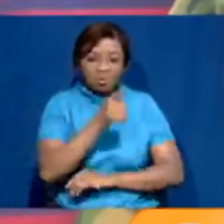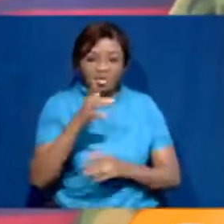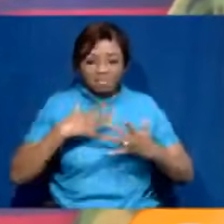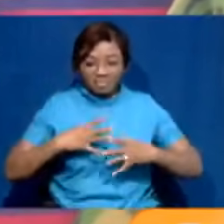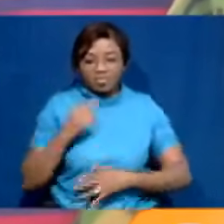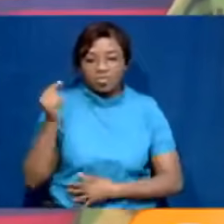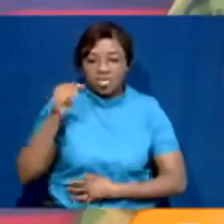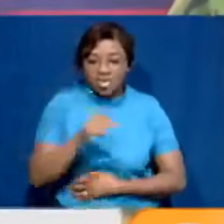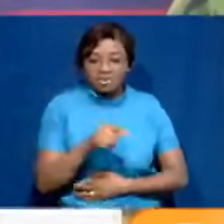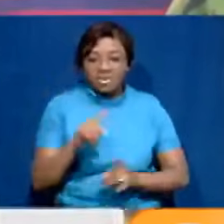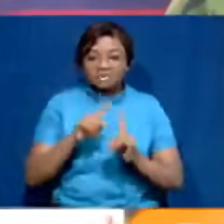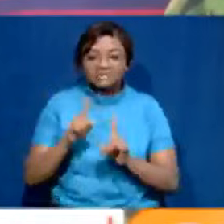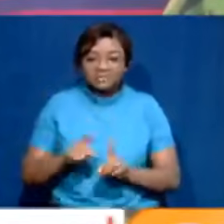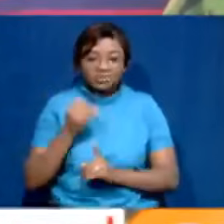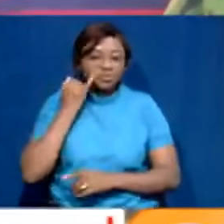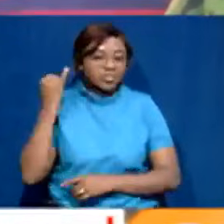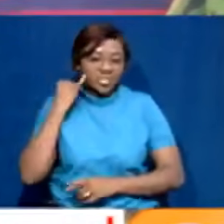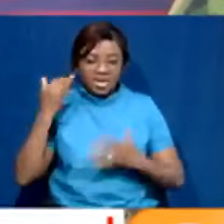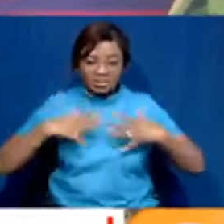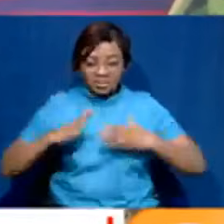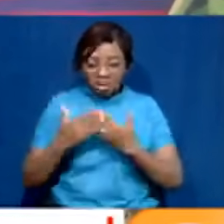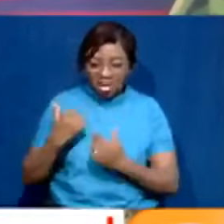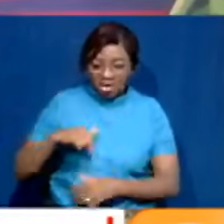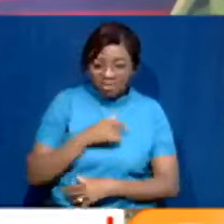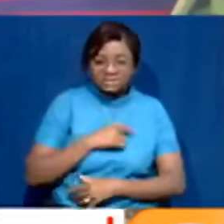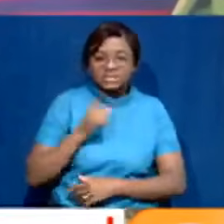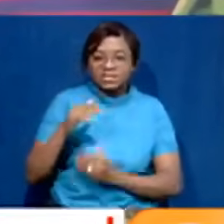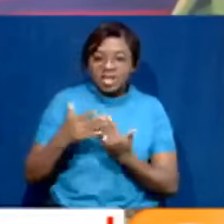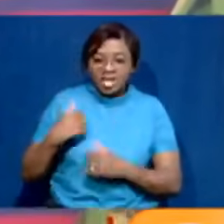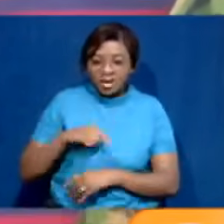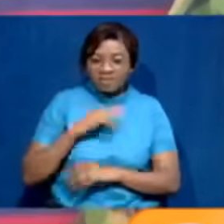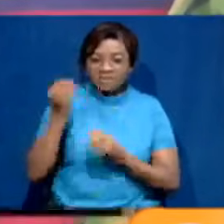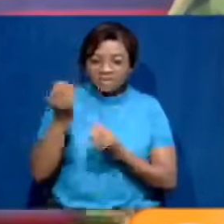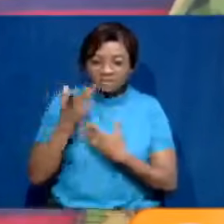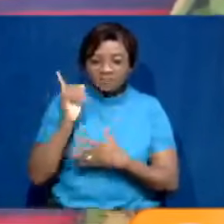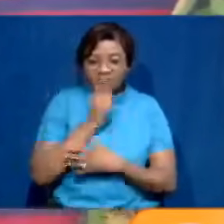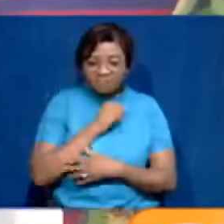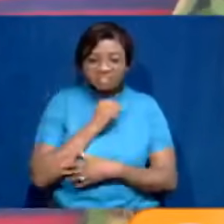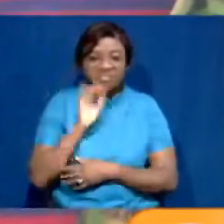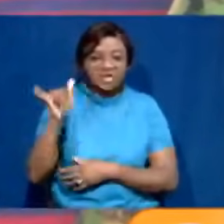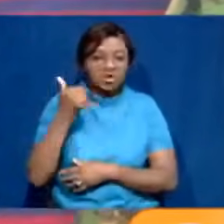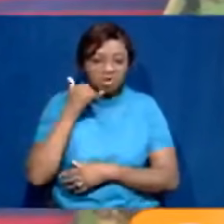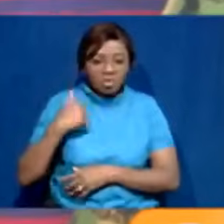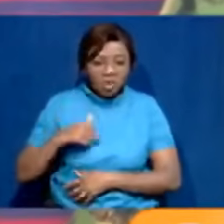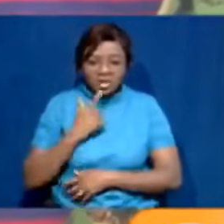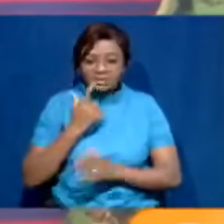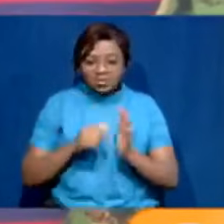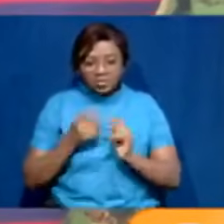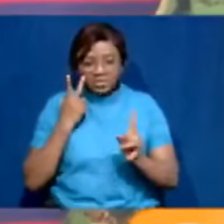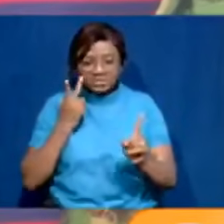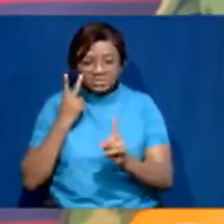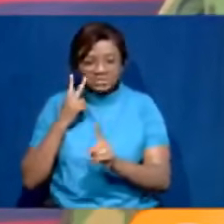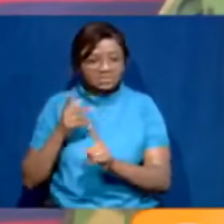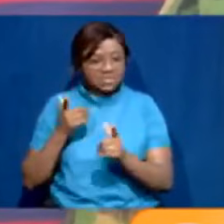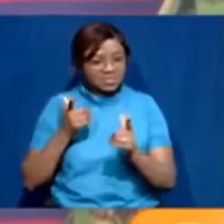ya hapa Nyeri ambao nataka kuwashukuru sana, waliweza kutuambia na kutupigia simu wakatuambia kwamba wanaona magari